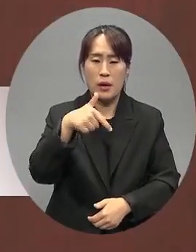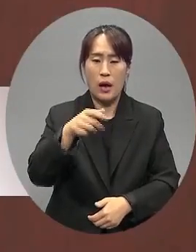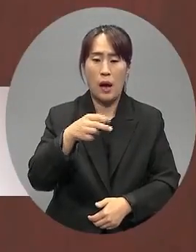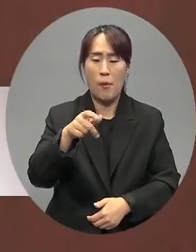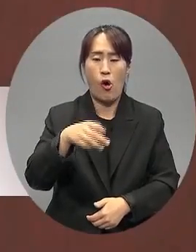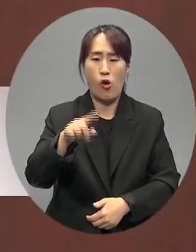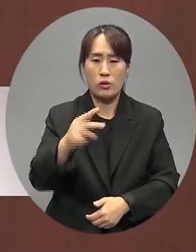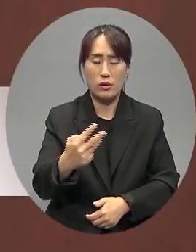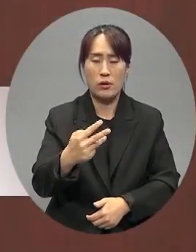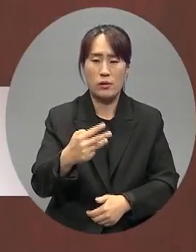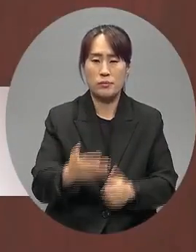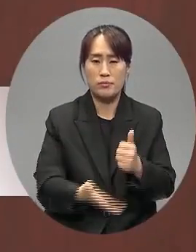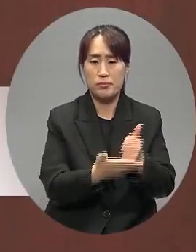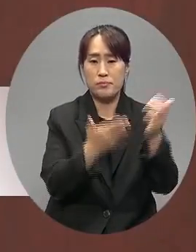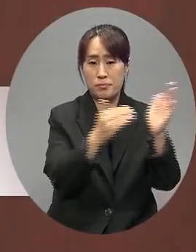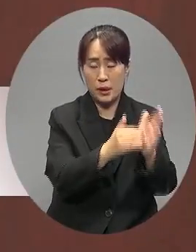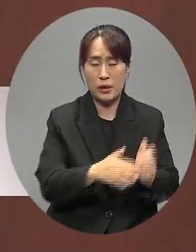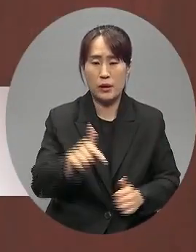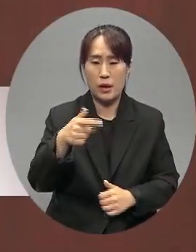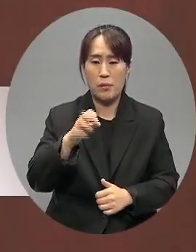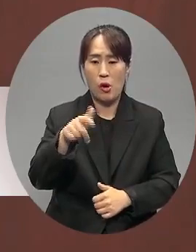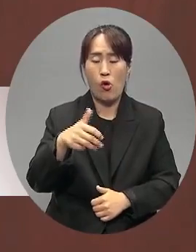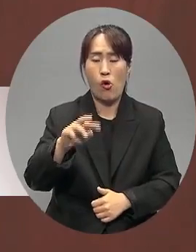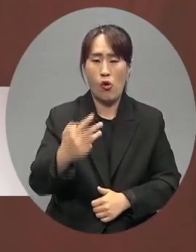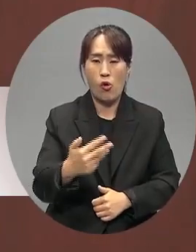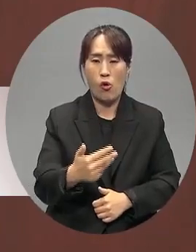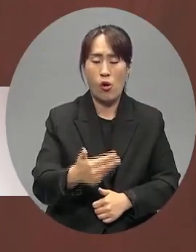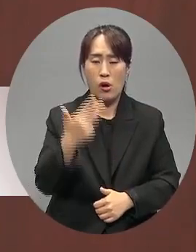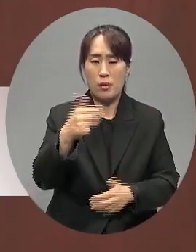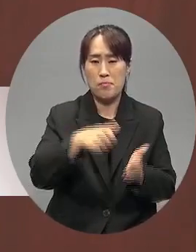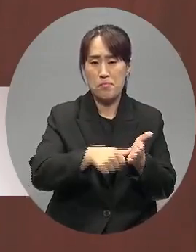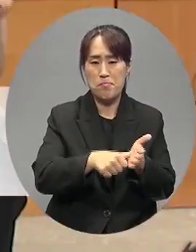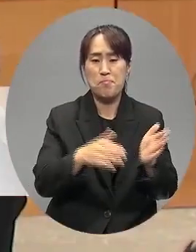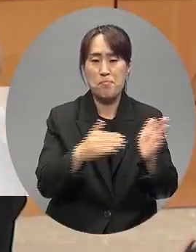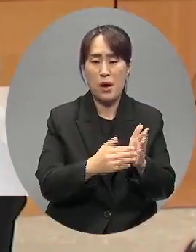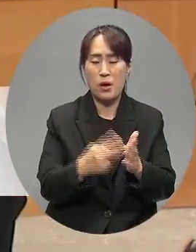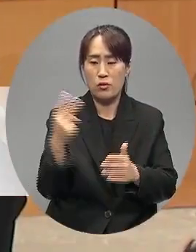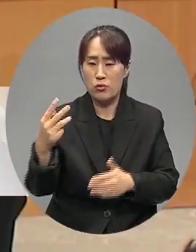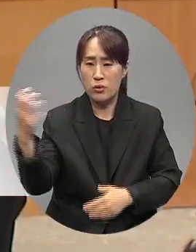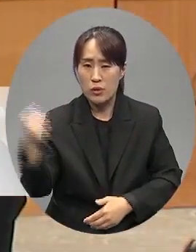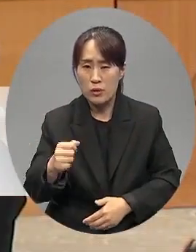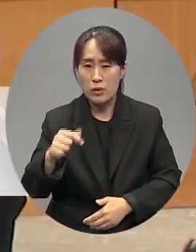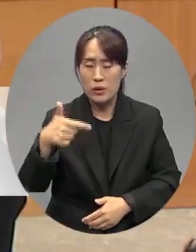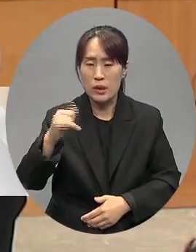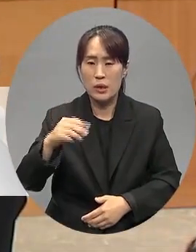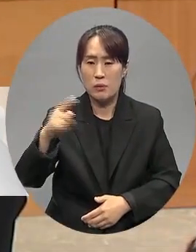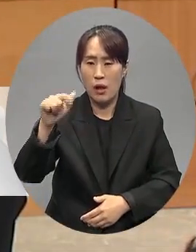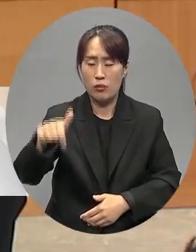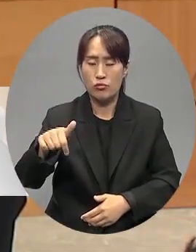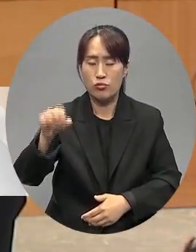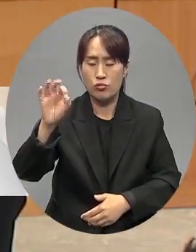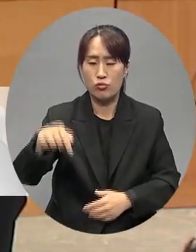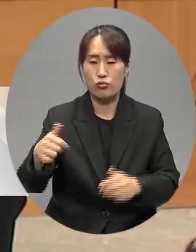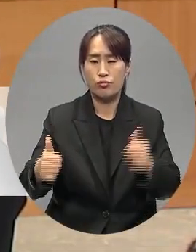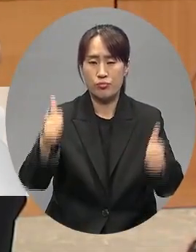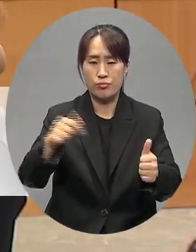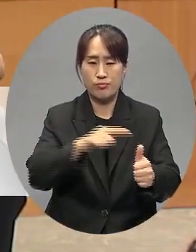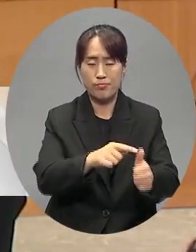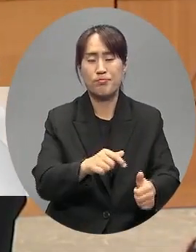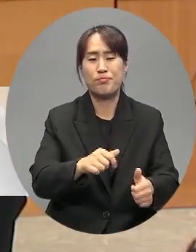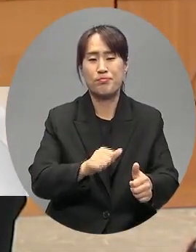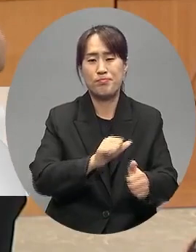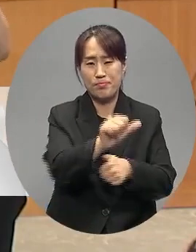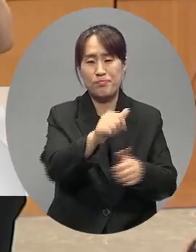의원을 선출했습니다 강명철 의원은 여덟 표를 얻어 두 표를 얻은 김나우 의원을 제쳤습니다